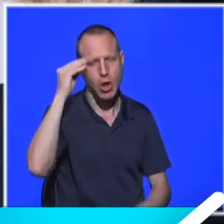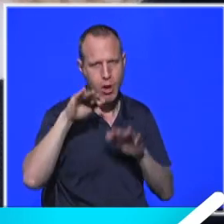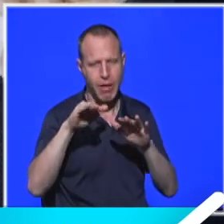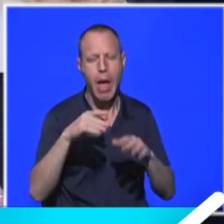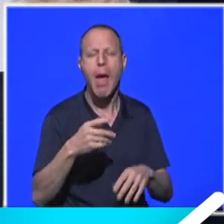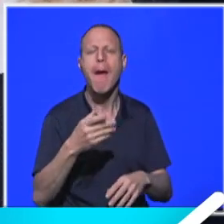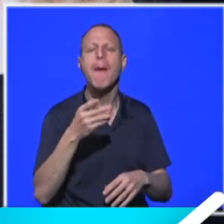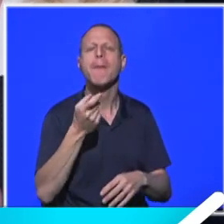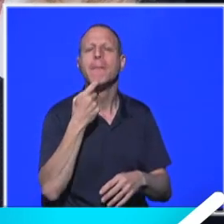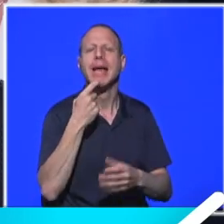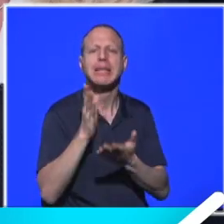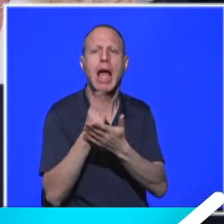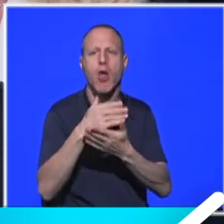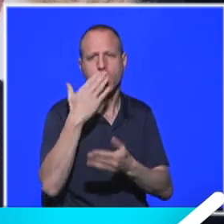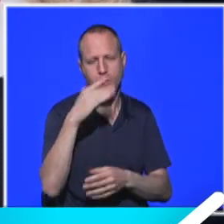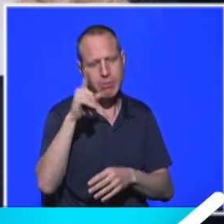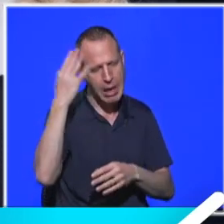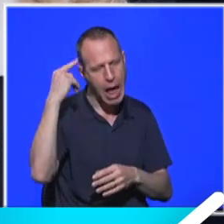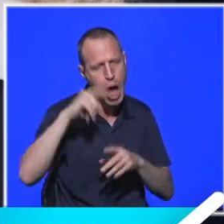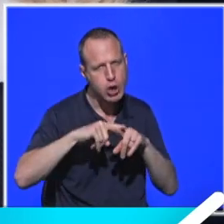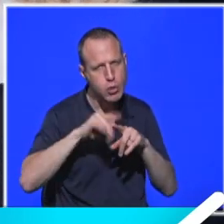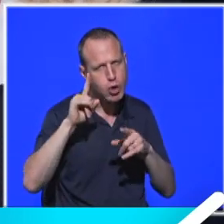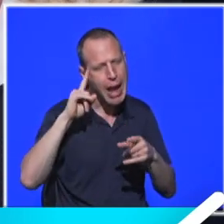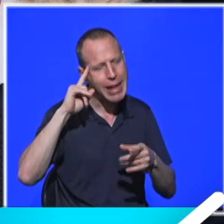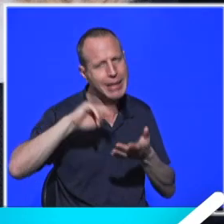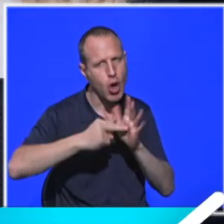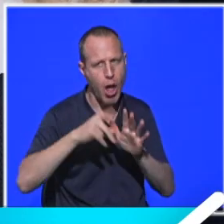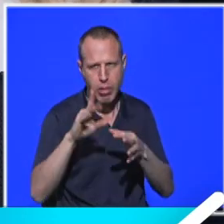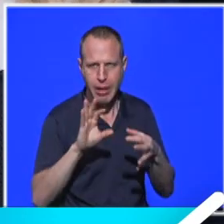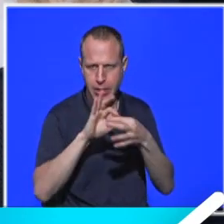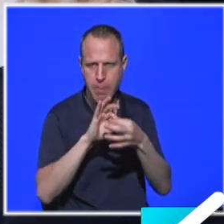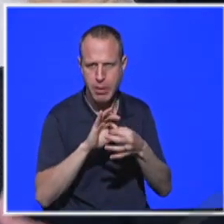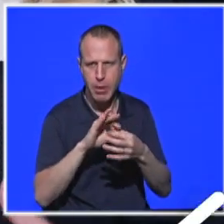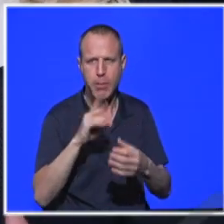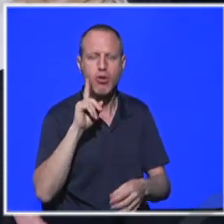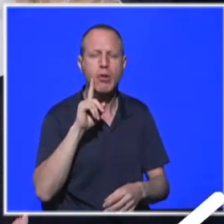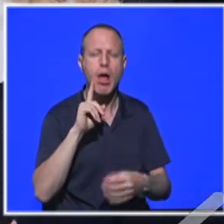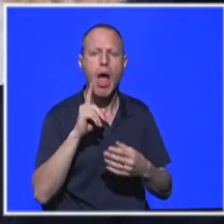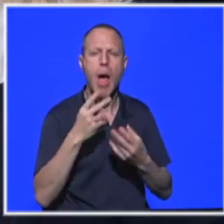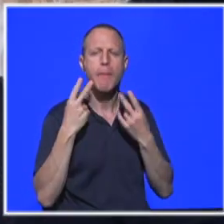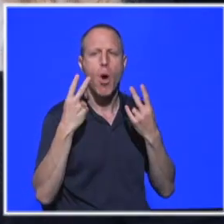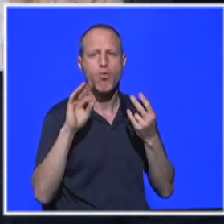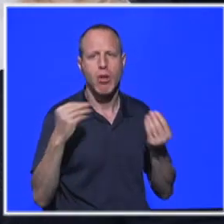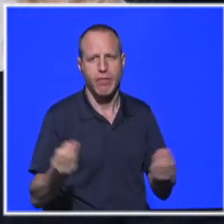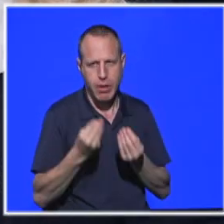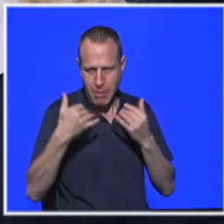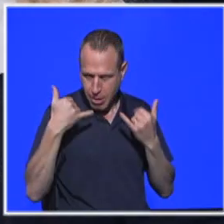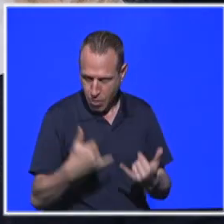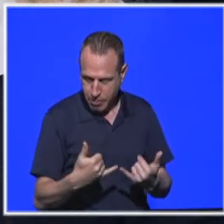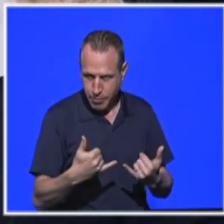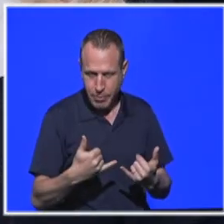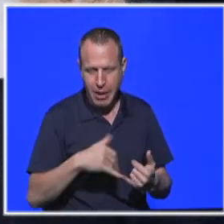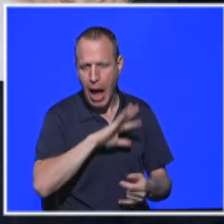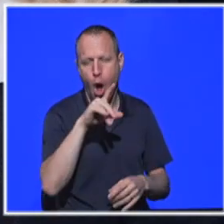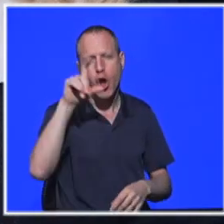ירושלים. כן. זה היה סוג של אידיאולוגיה. אתה התחברת, מה שנקרא, למהות של הדברים. היום הכל